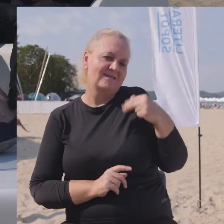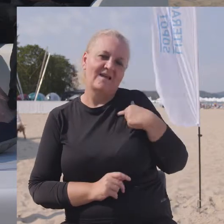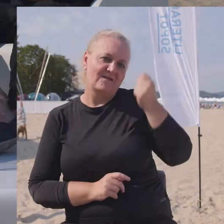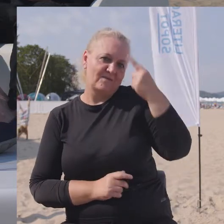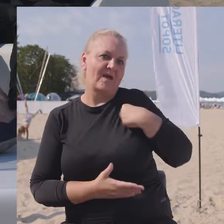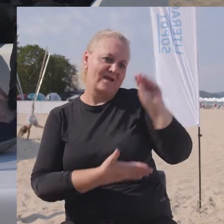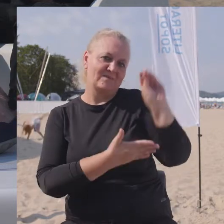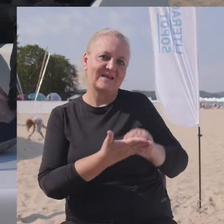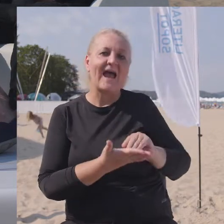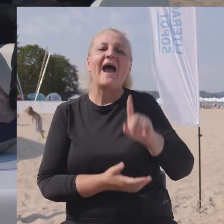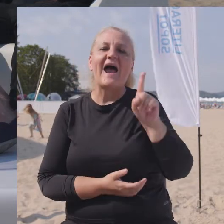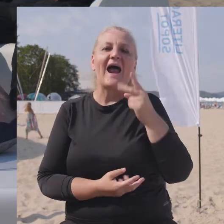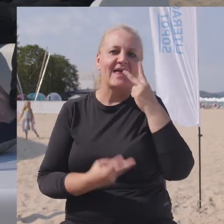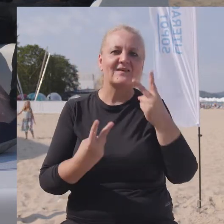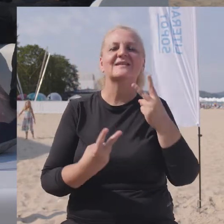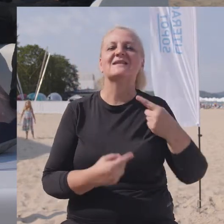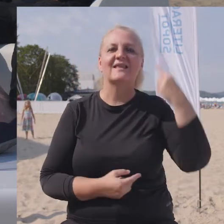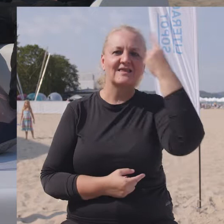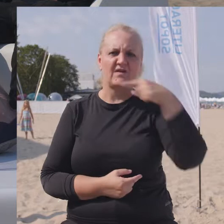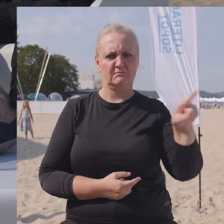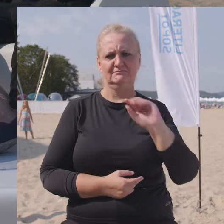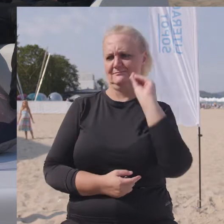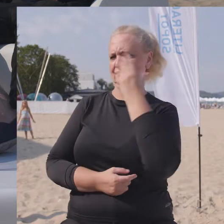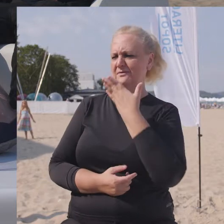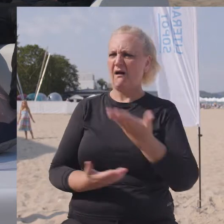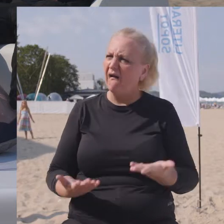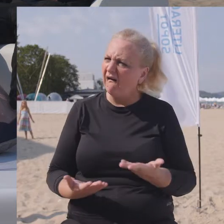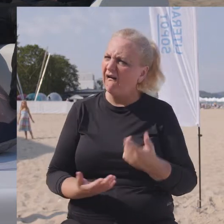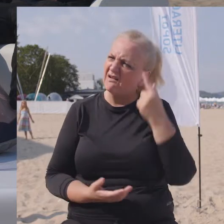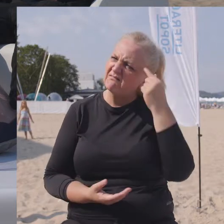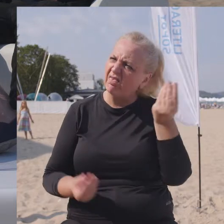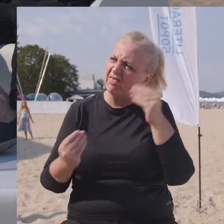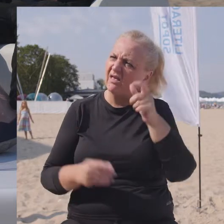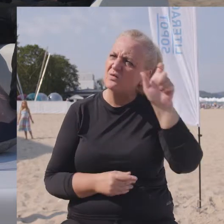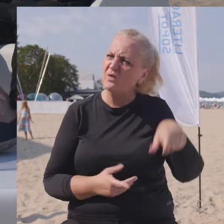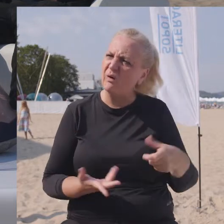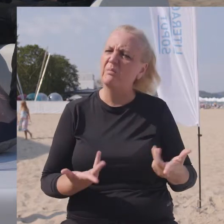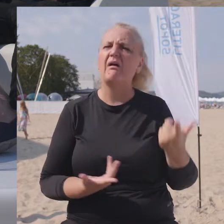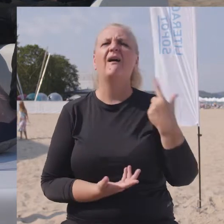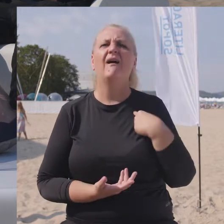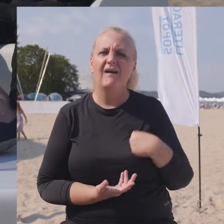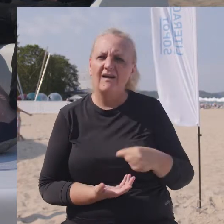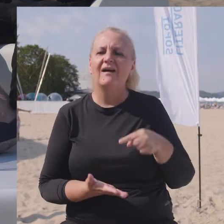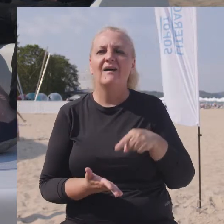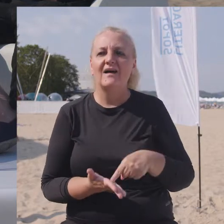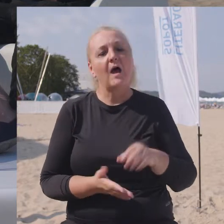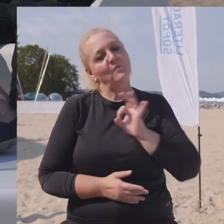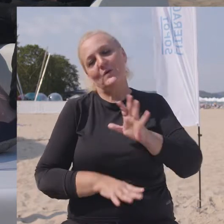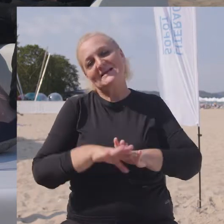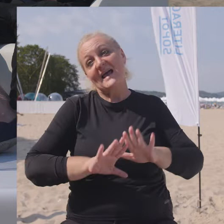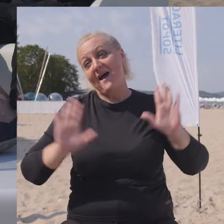bo jestem pisarką. To jednak widzę na twarzach rozczarowanie, tak o, nie, to nie. No, ale właśnie taki jest mój